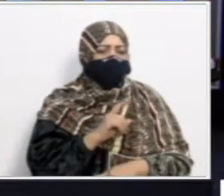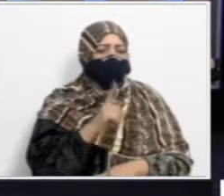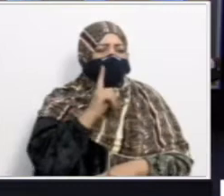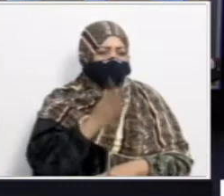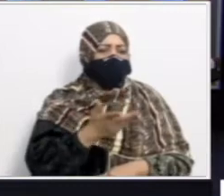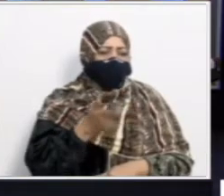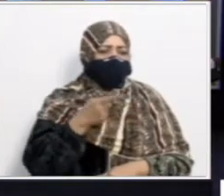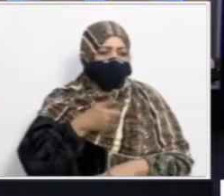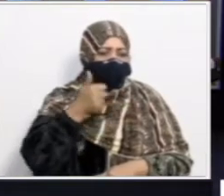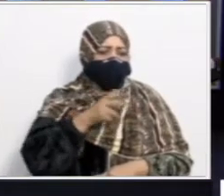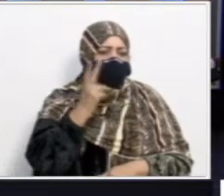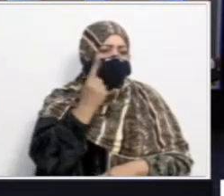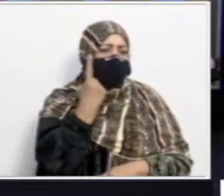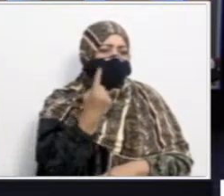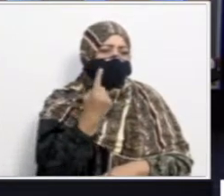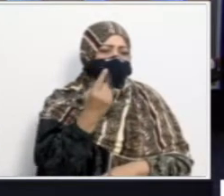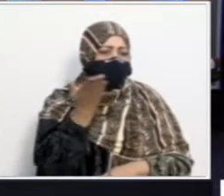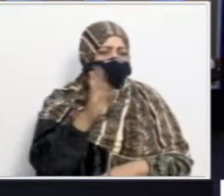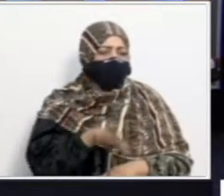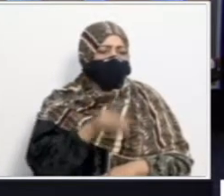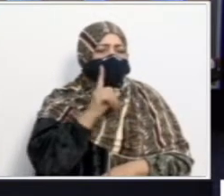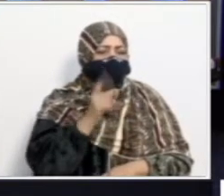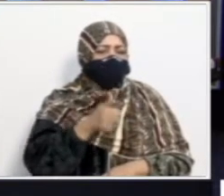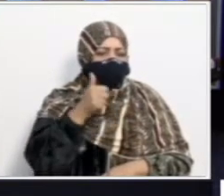تقدم احد اعمامه وتزوج زوجة اخيه.